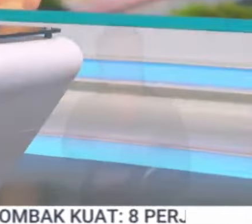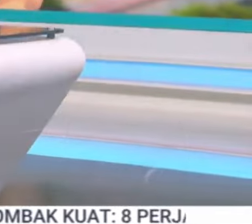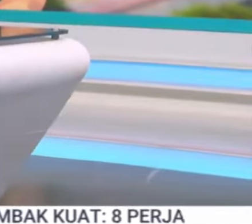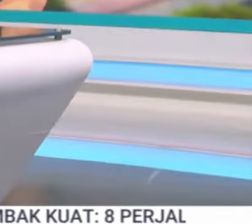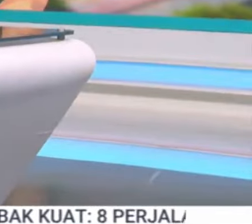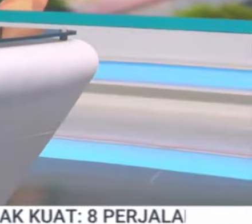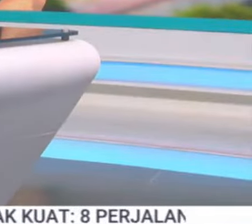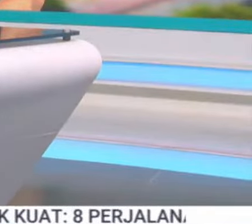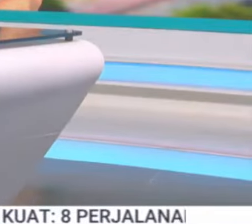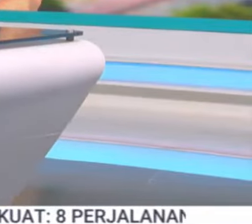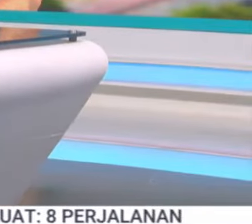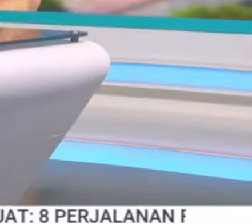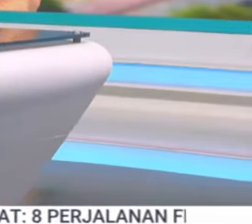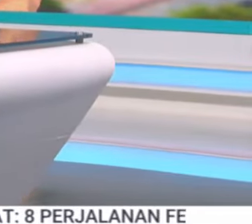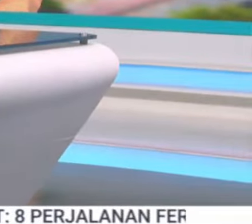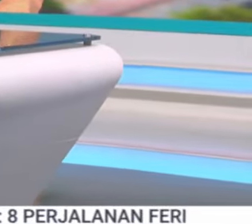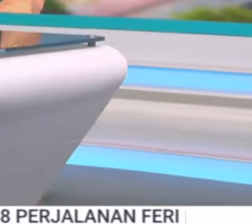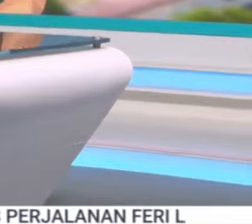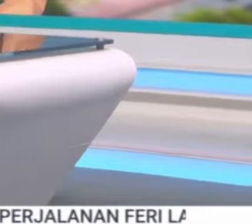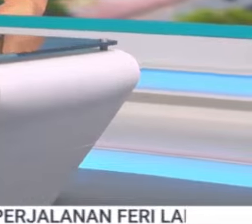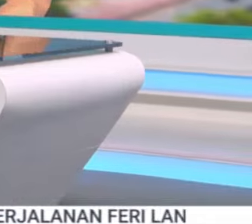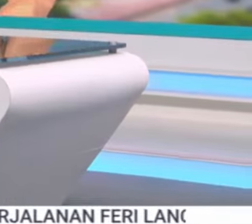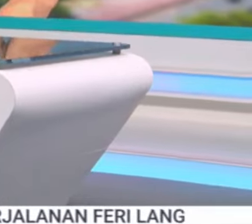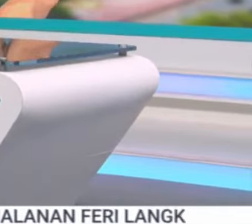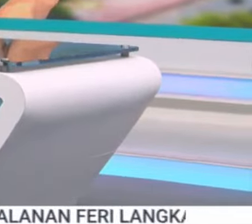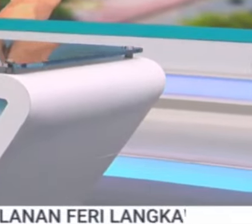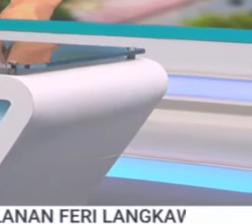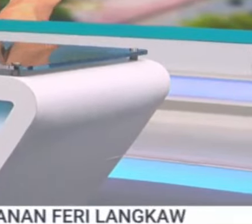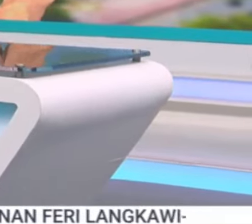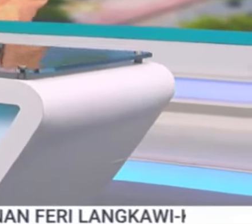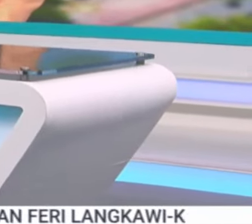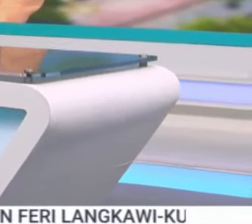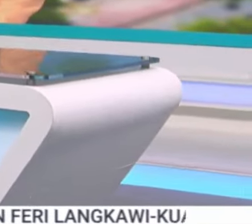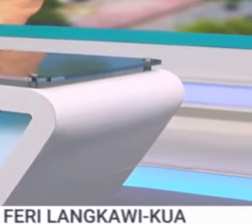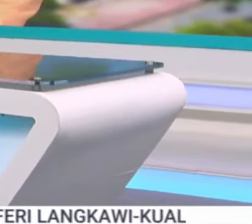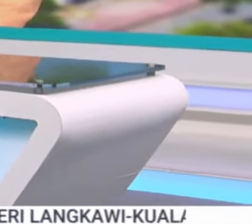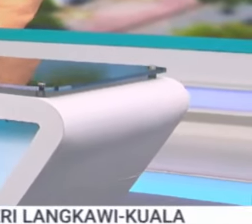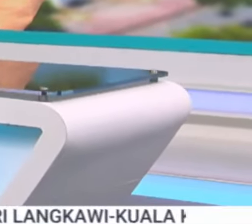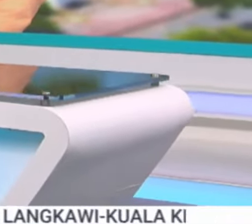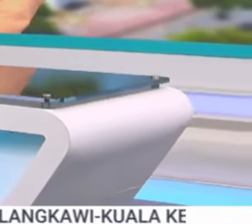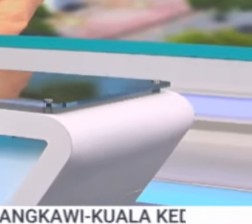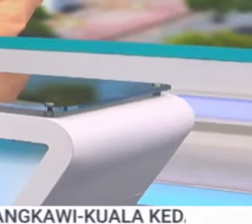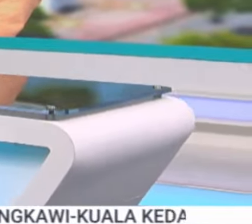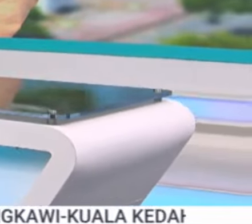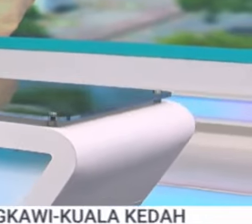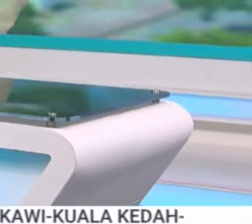Palestin pasti merdeka. Kita kembali bersama Sahih. Silakan Sahih. Baik, Bumar. Terima kasih.